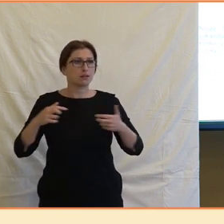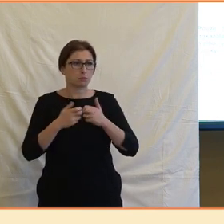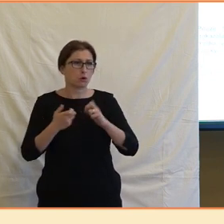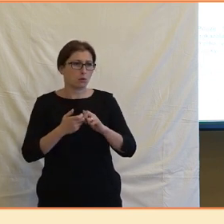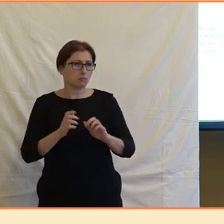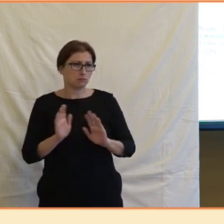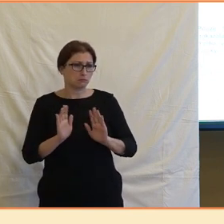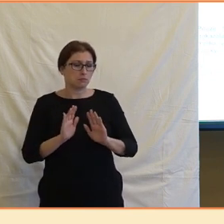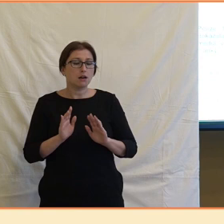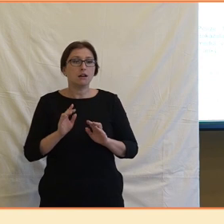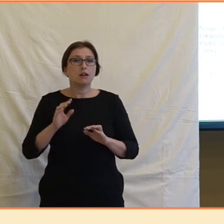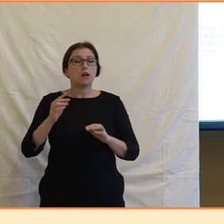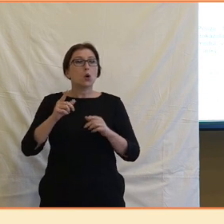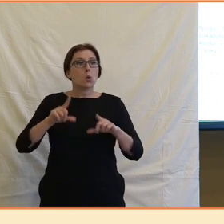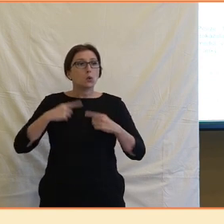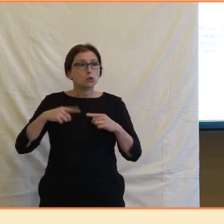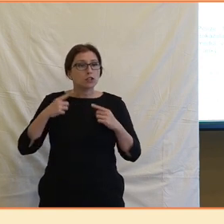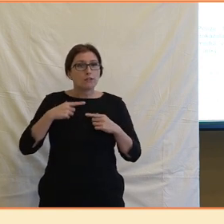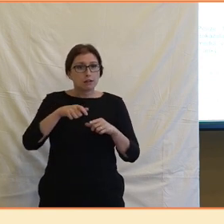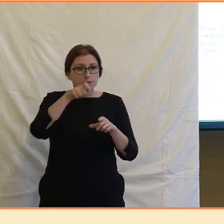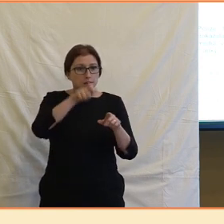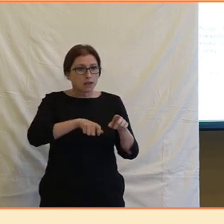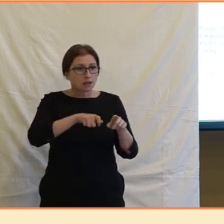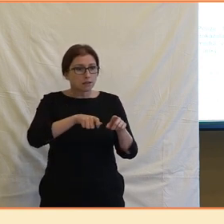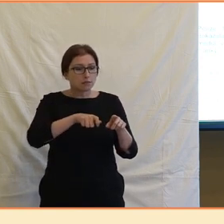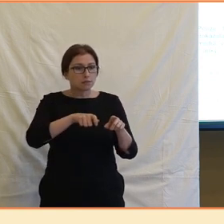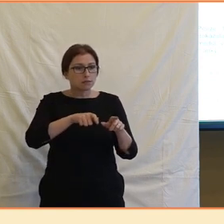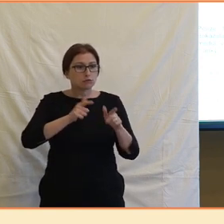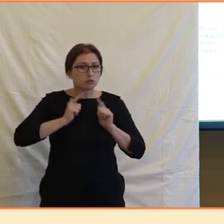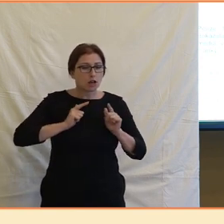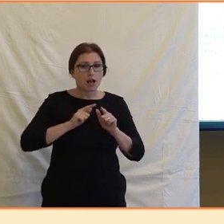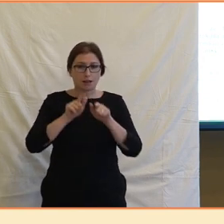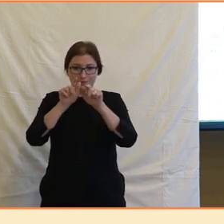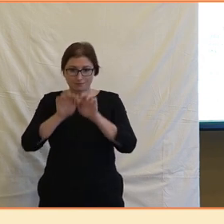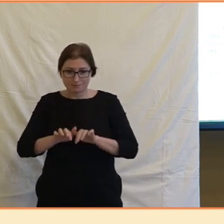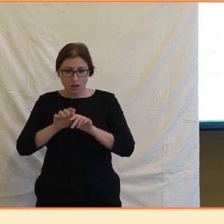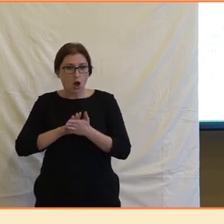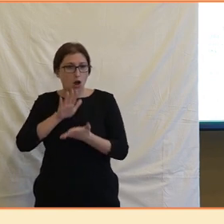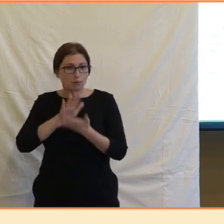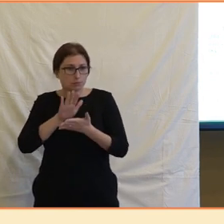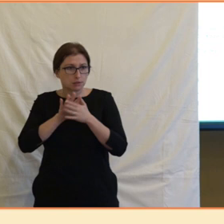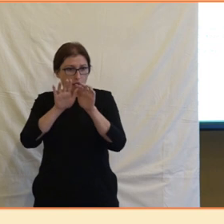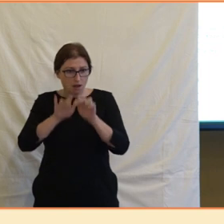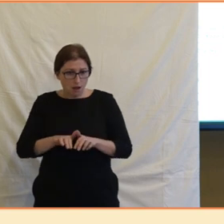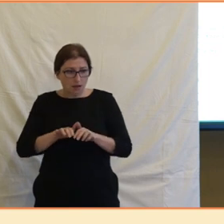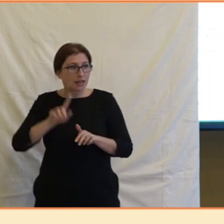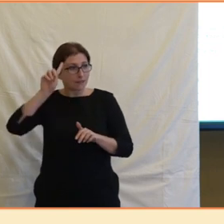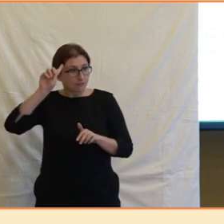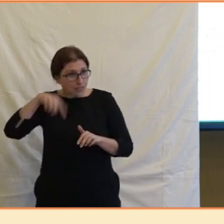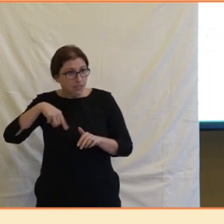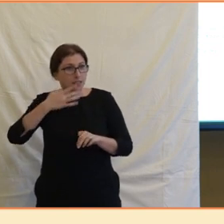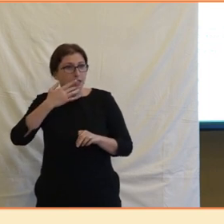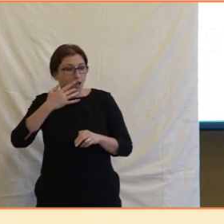byť samozřejmě uživatelé by čekali, že lidé, kteří pro ně zpracovávají obsah, budou vědět,